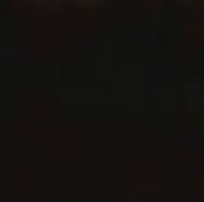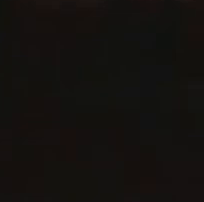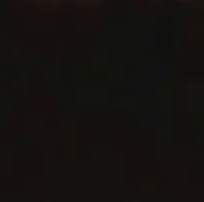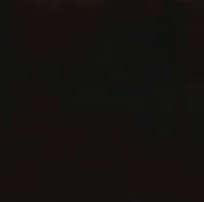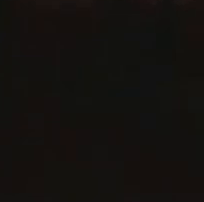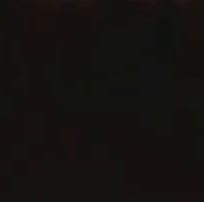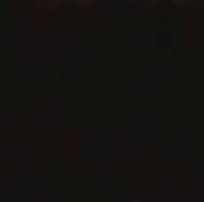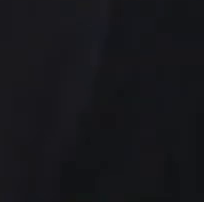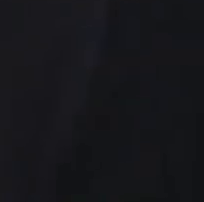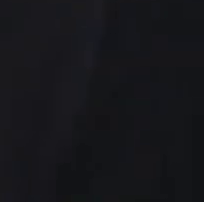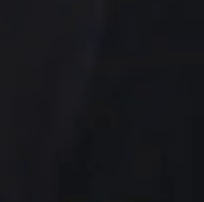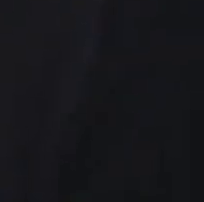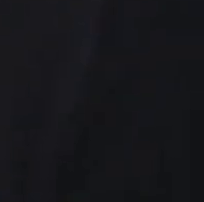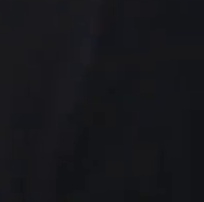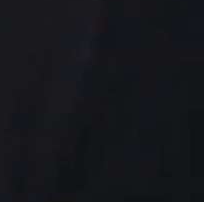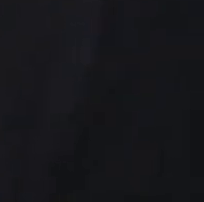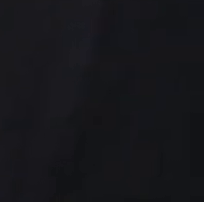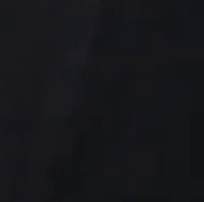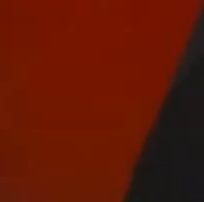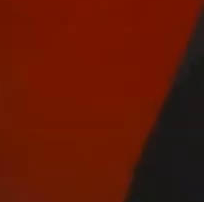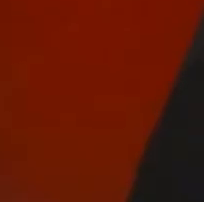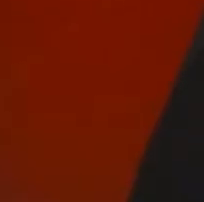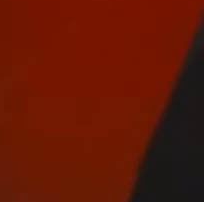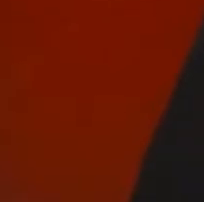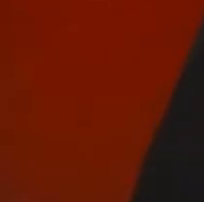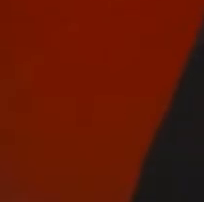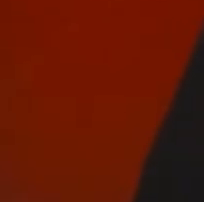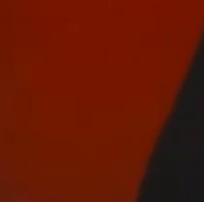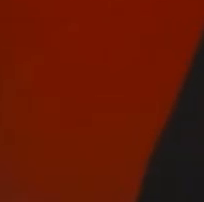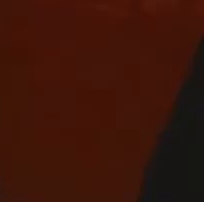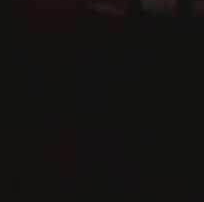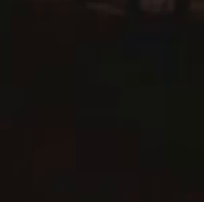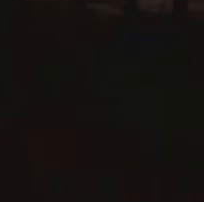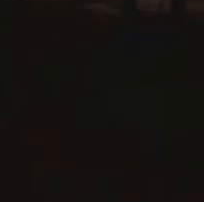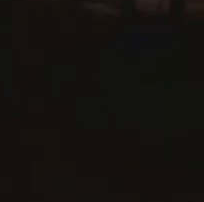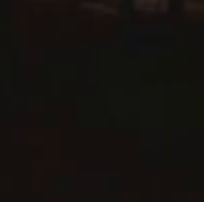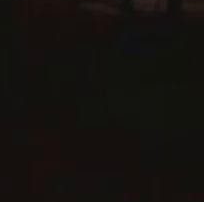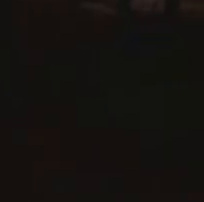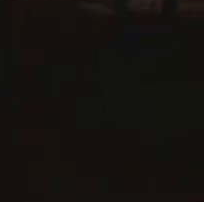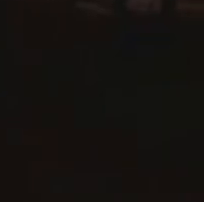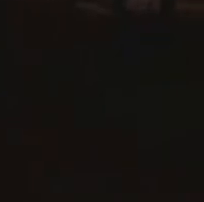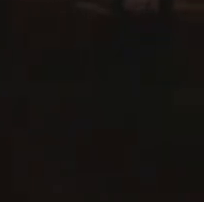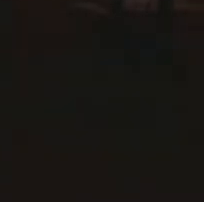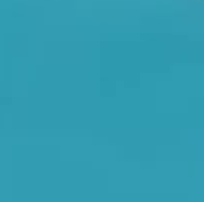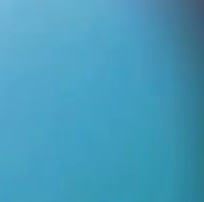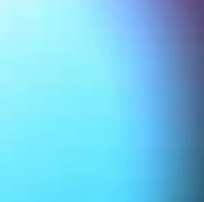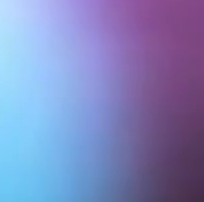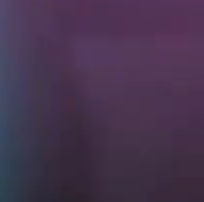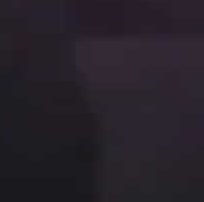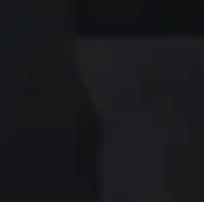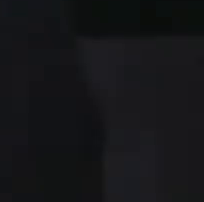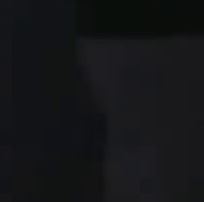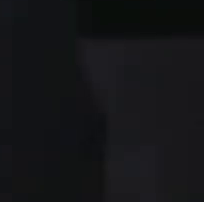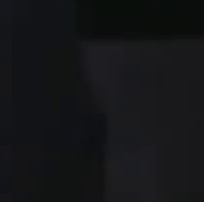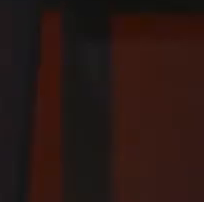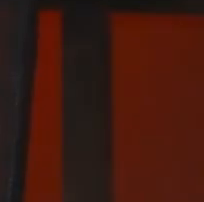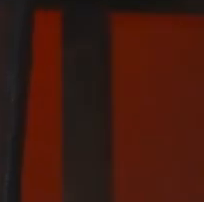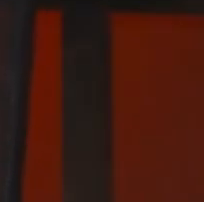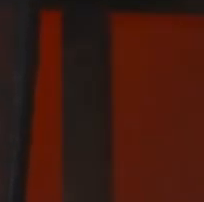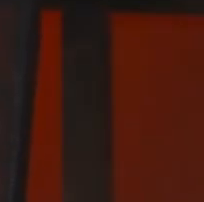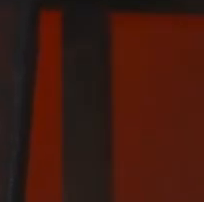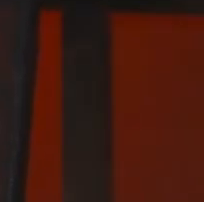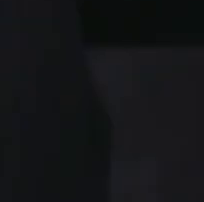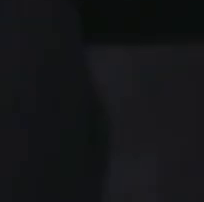საქართველოს პირველი არხის უნიკალური პროექტი. დათო ევგენიძე მულტიმედიური მაუწყებლობით. ძალიან საინტერესო